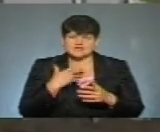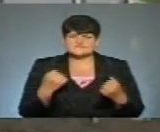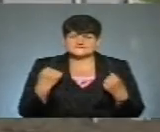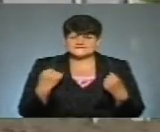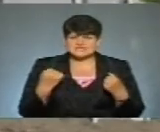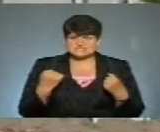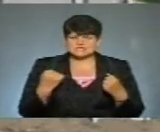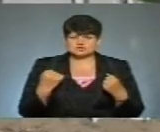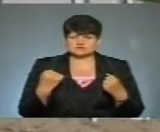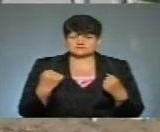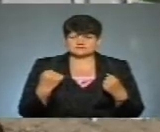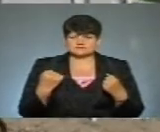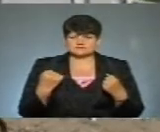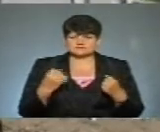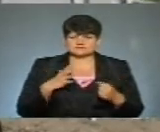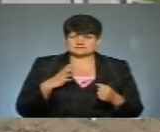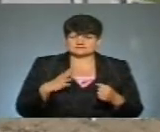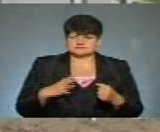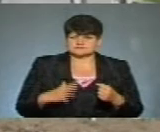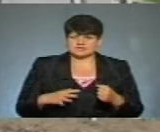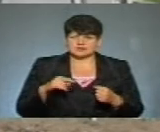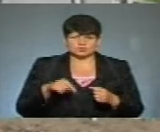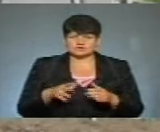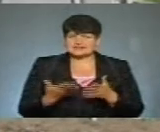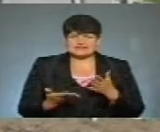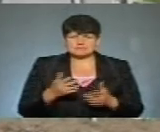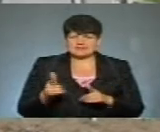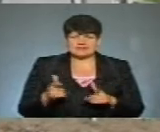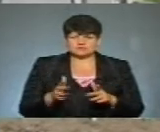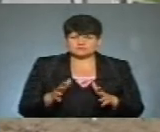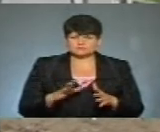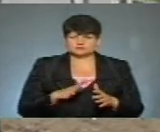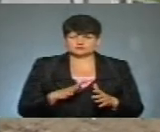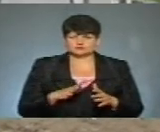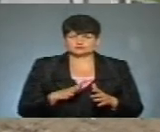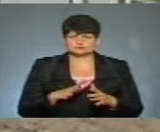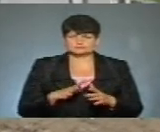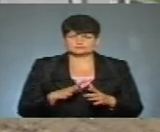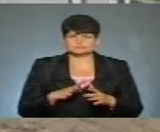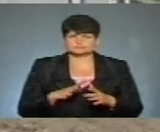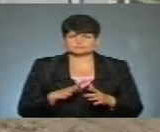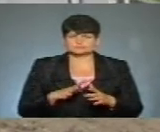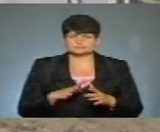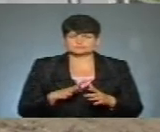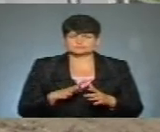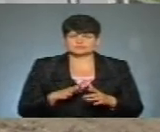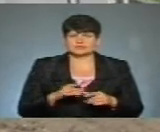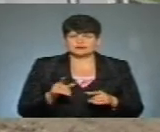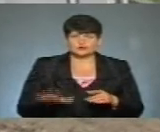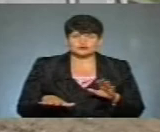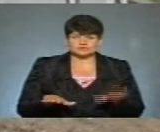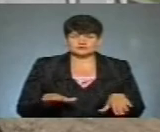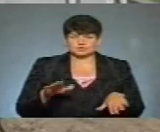фізична витривалість тут. Якби я не готував, вона тут йде по конкретній так схемі, що ножки,